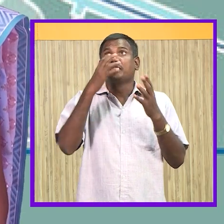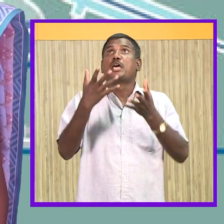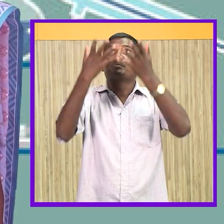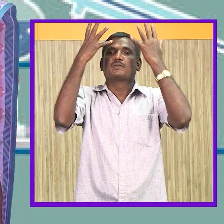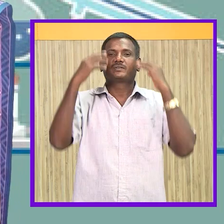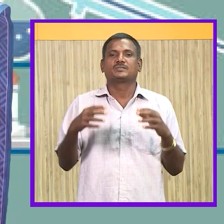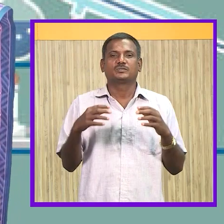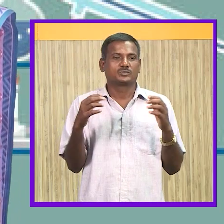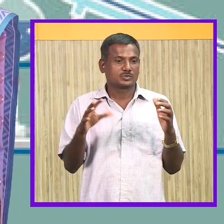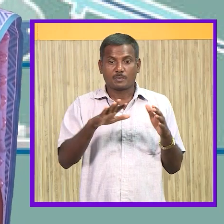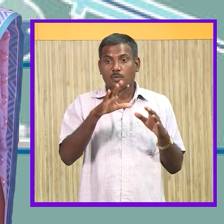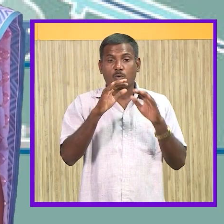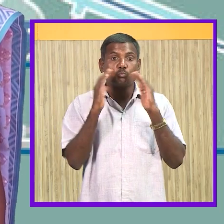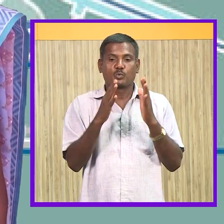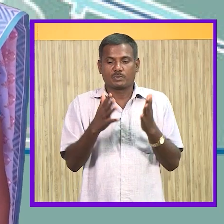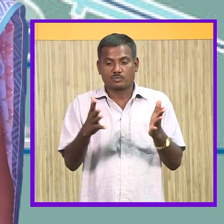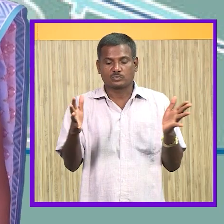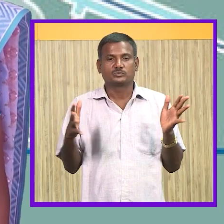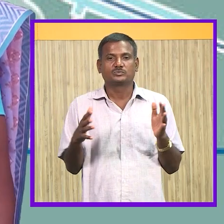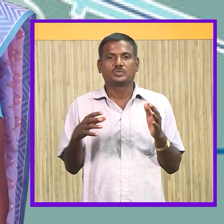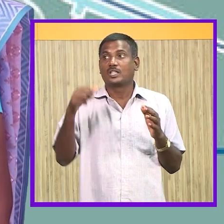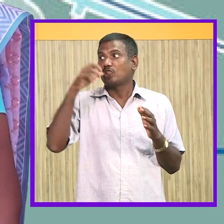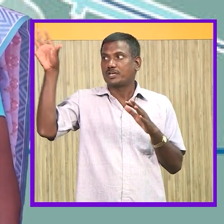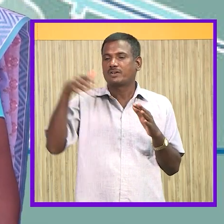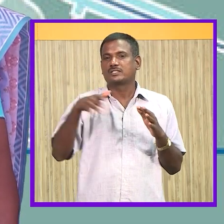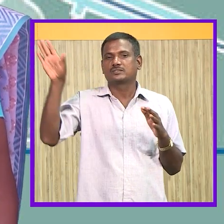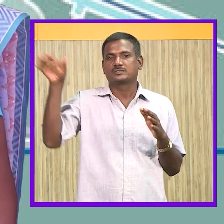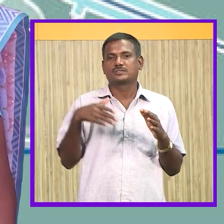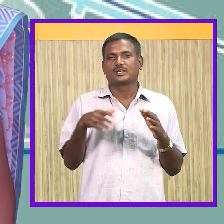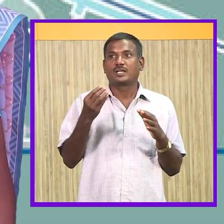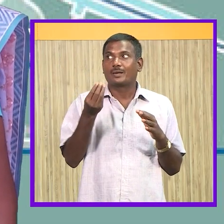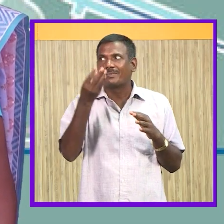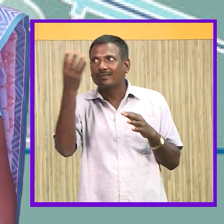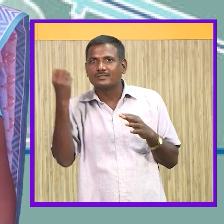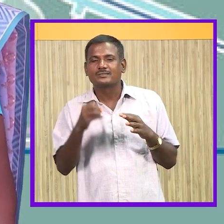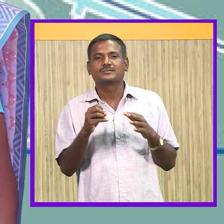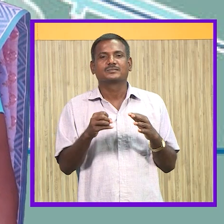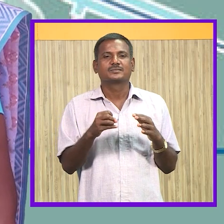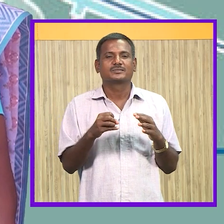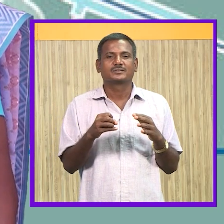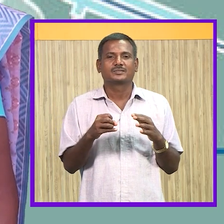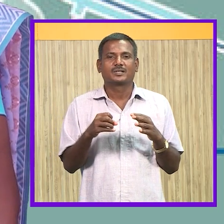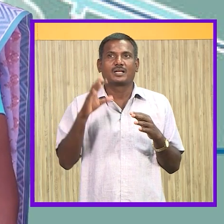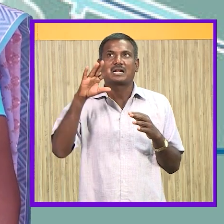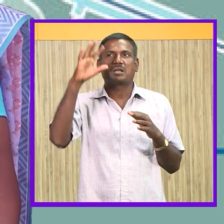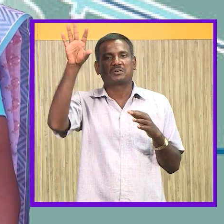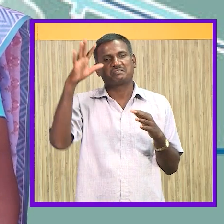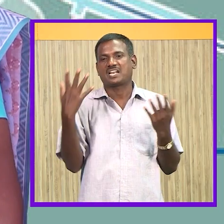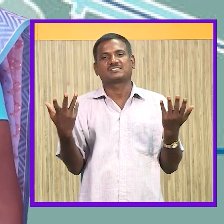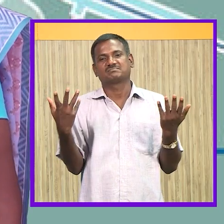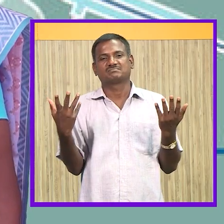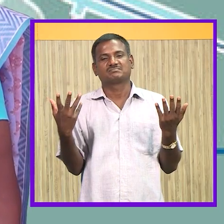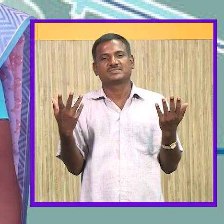வெடிக்கிறது, இதெல்லாம் வந்து எங்கேயாவது எப்போவாவது நடக்கும் இல்லையா? சுனாமி வந்தது எங்கேயாவது எப்போவாவது நடக்கக்கூடியது, ஒரு கால ஒழுங்குக்கு கீழே